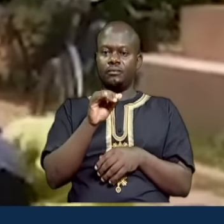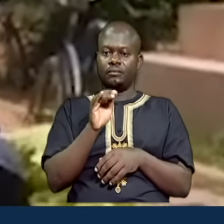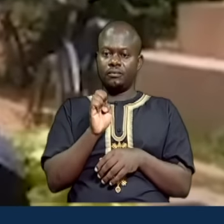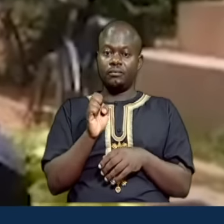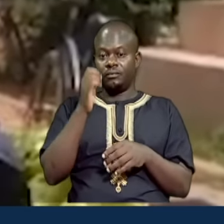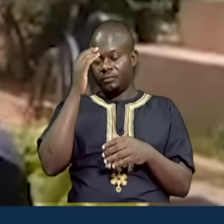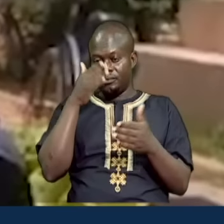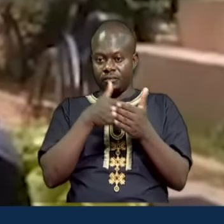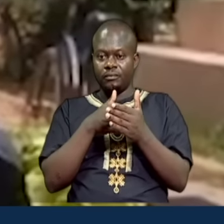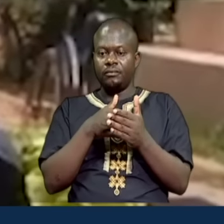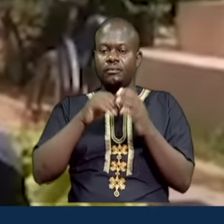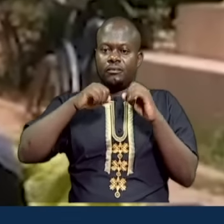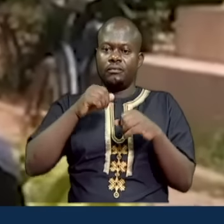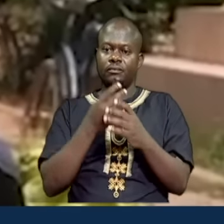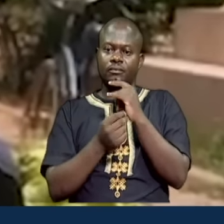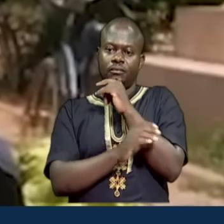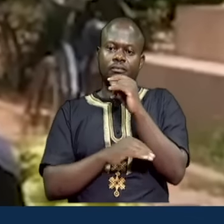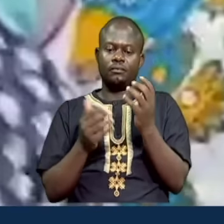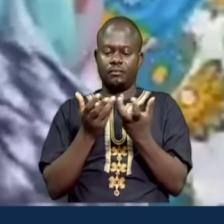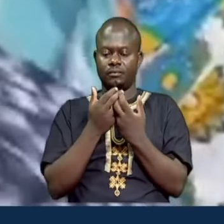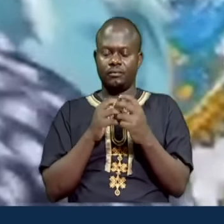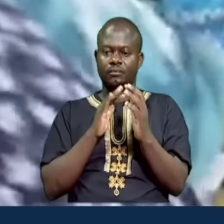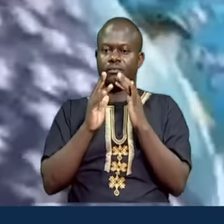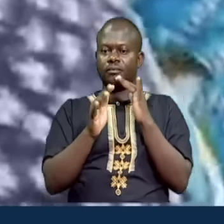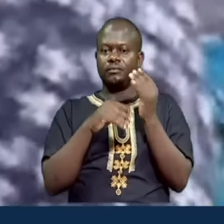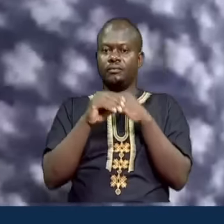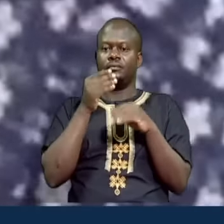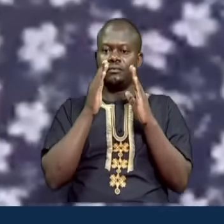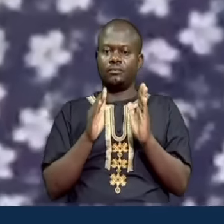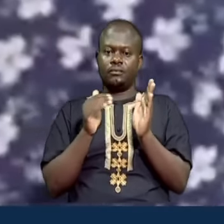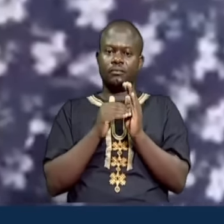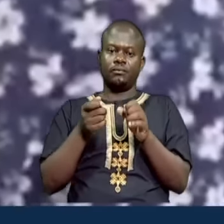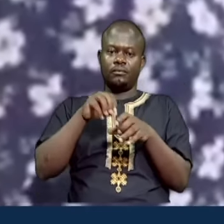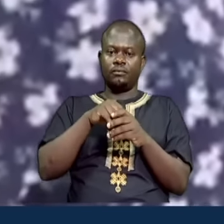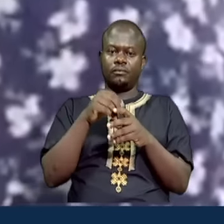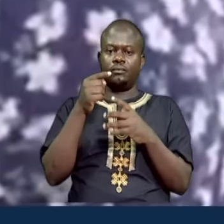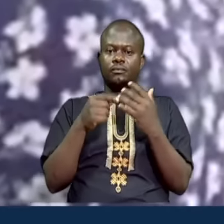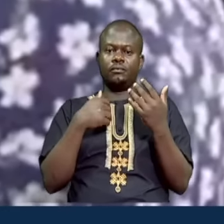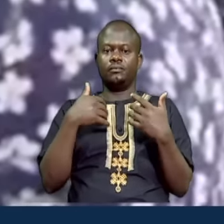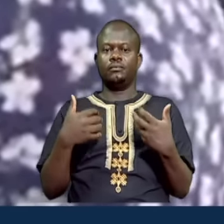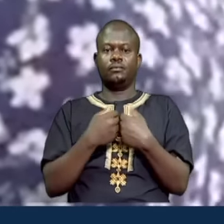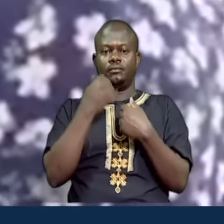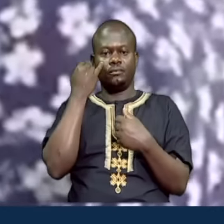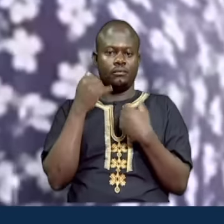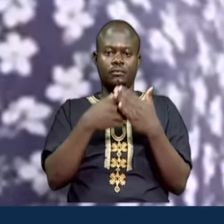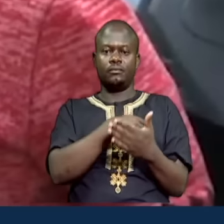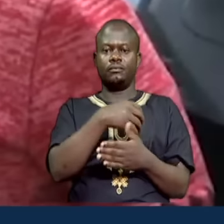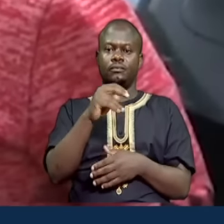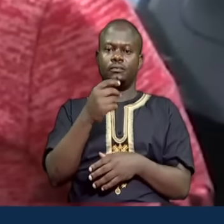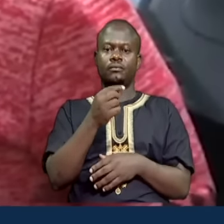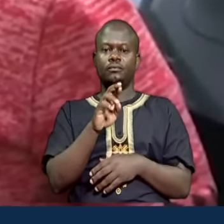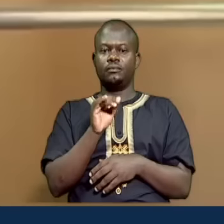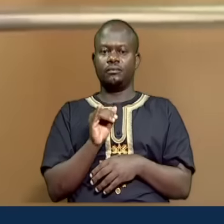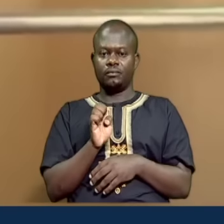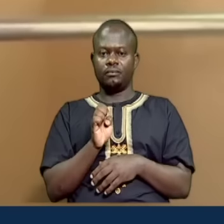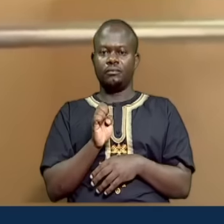ari ukwicangana amasezerano y'ibihugu byombi ajyanye n'urujya n'uruza rw'ibicuruzwa yongeyeho ko ibyo biri kugira ingaruka zikomeye ku bukungu bwa Niger